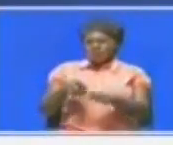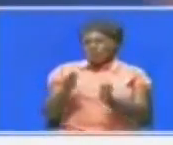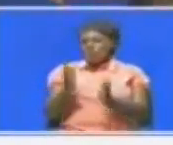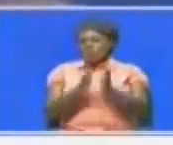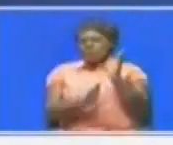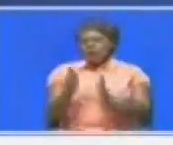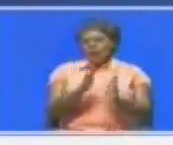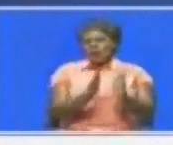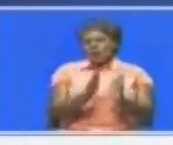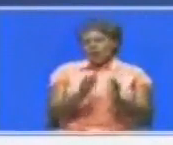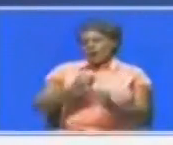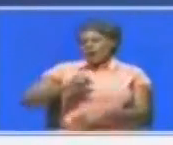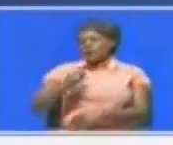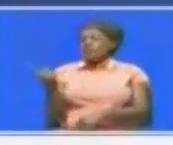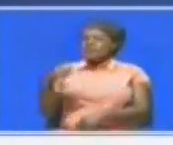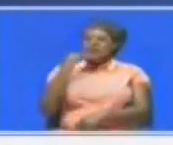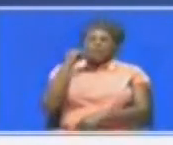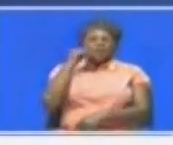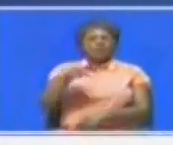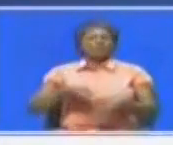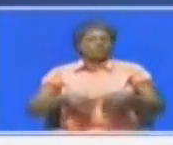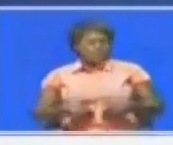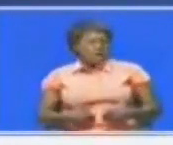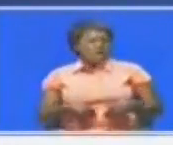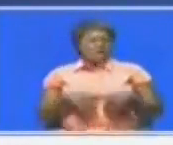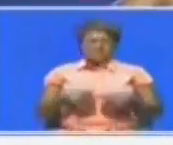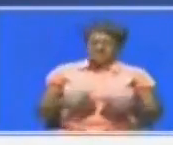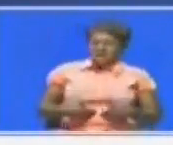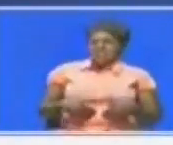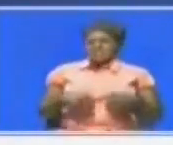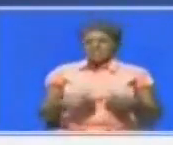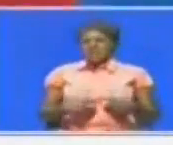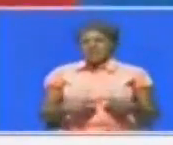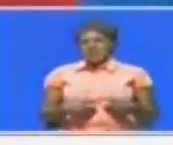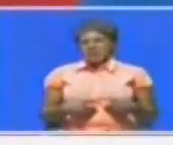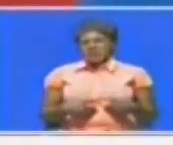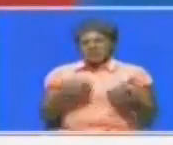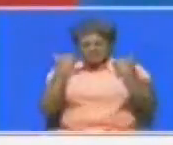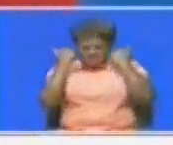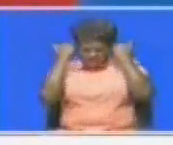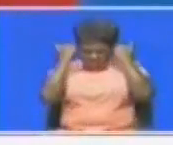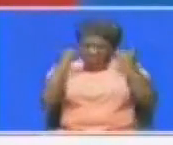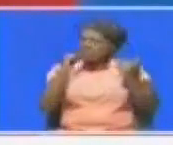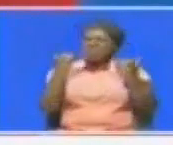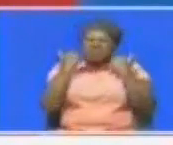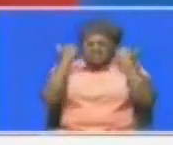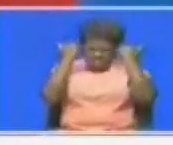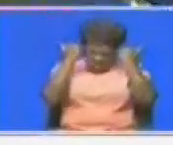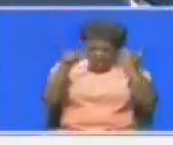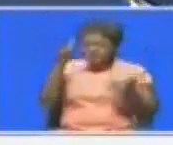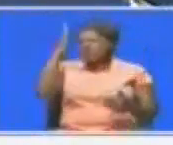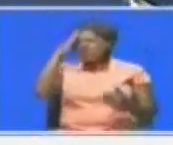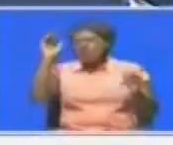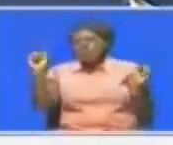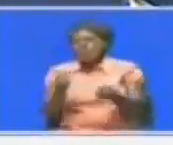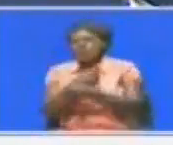kando. Mke ukikuja nyumbani, nimechoka, sijui niko kazi. Sasa ule mwana ati niko na stress. Kumbe sio stress. Unajua